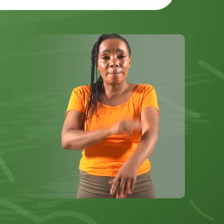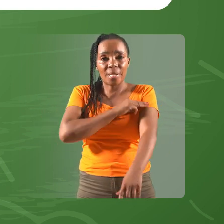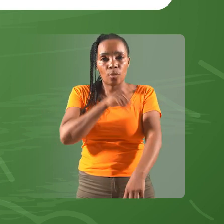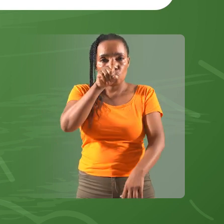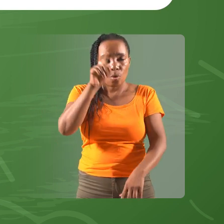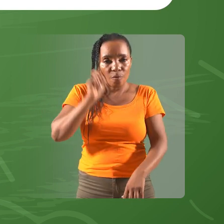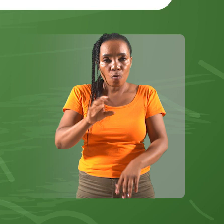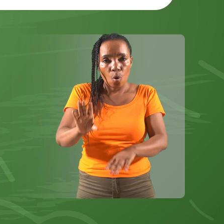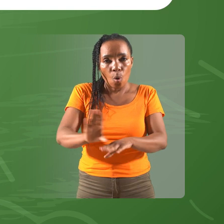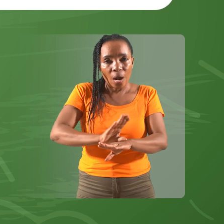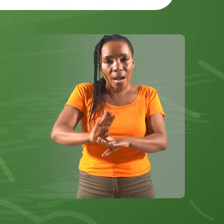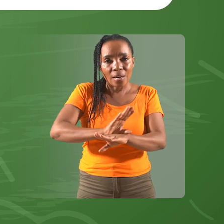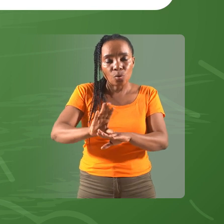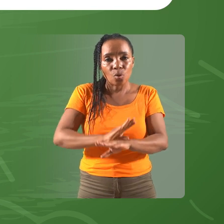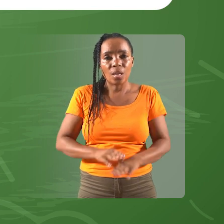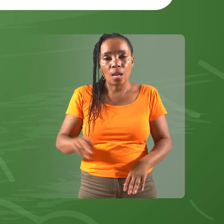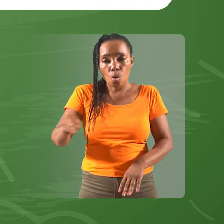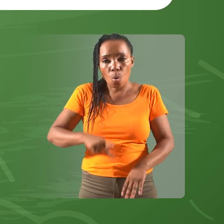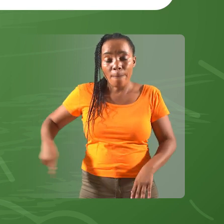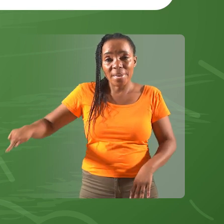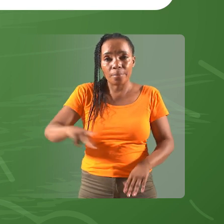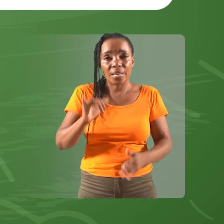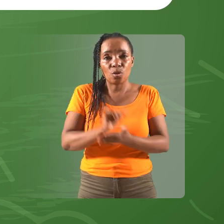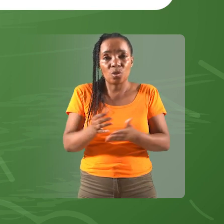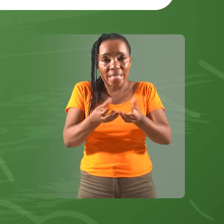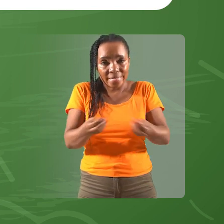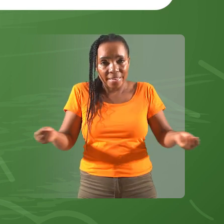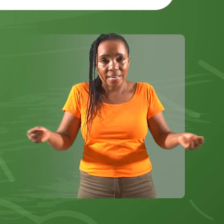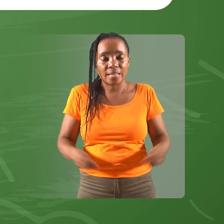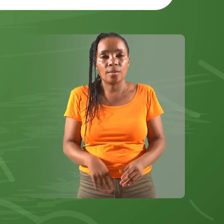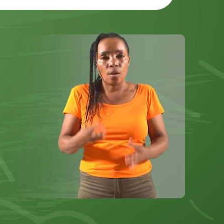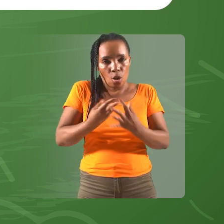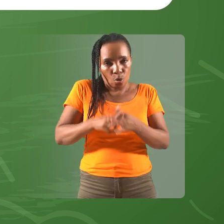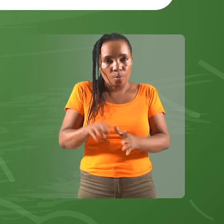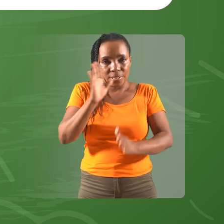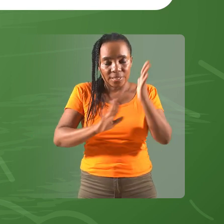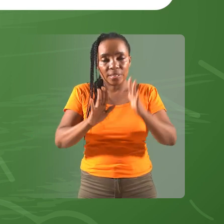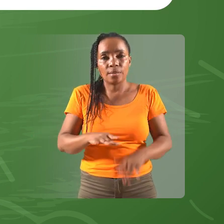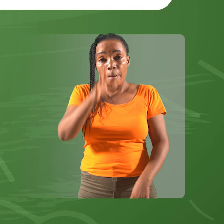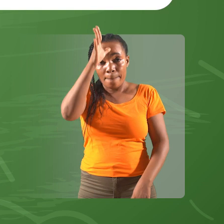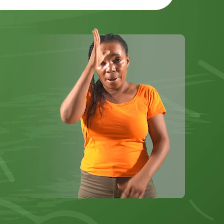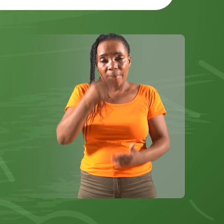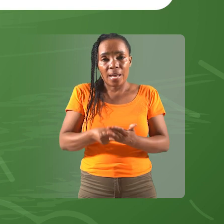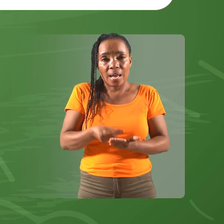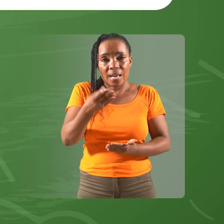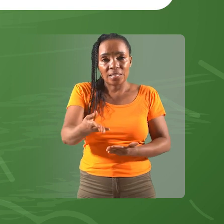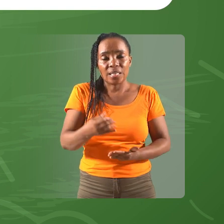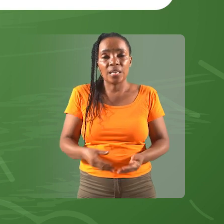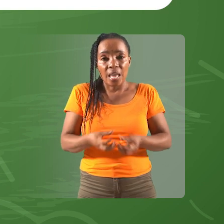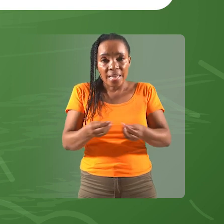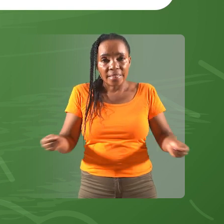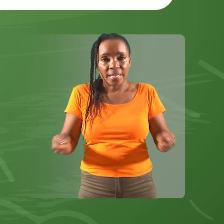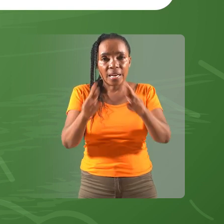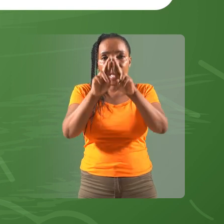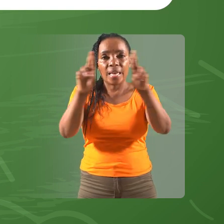le périmètre de ce terrain. Je reprends. Papa achète un terrain